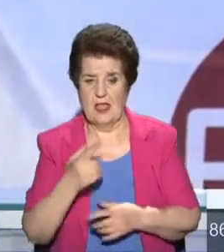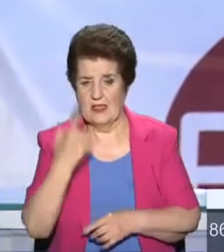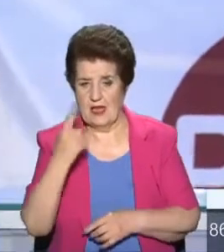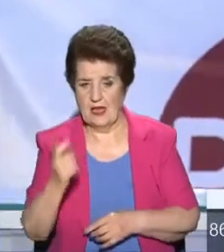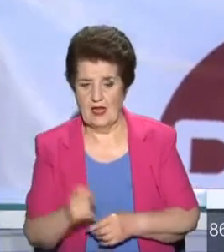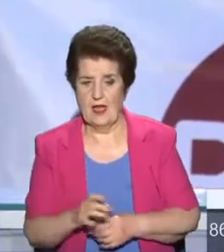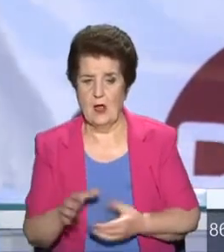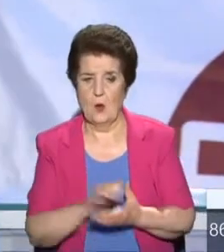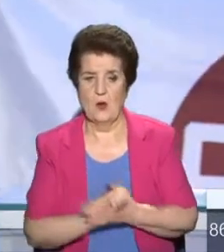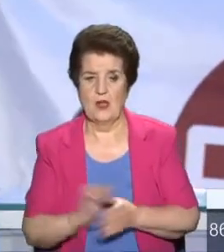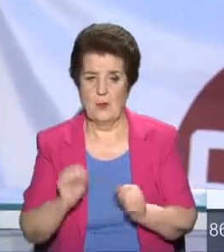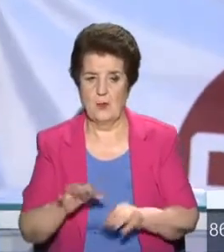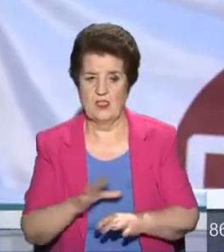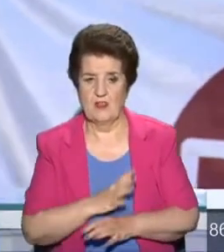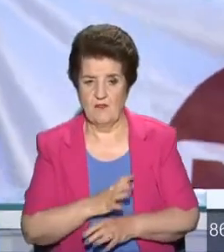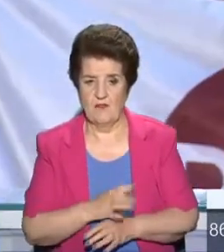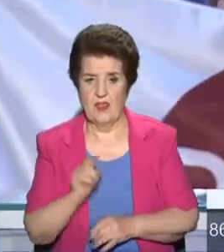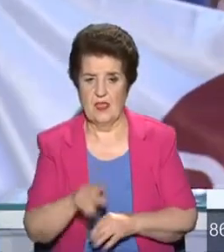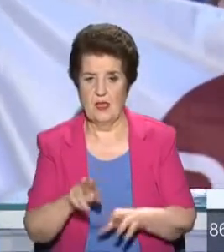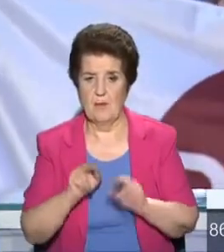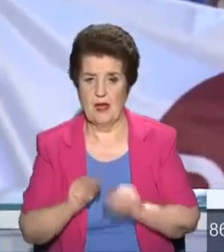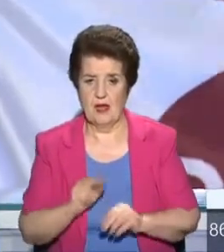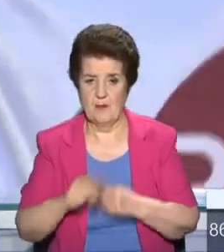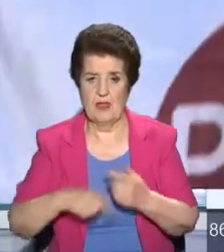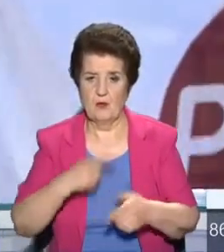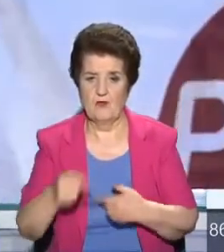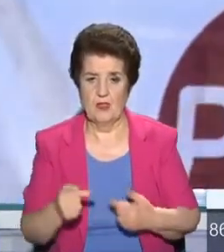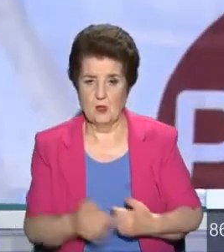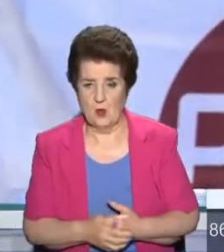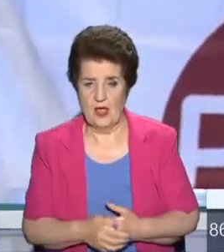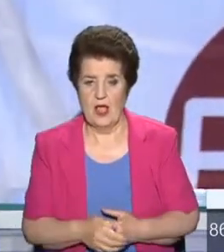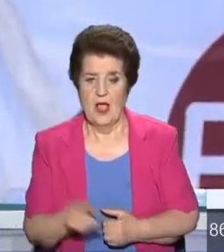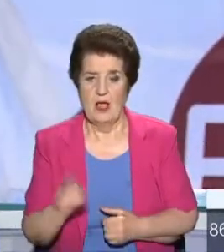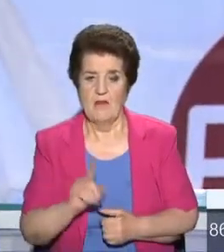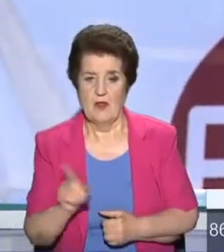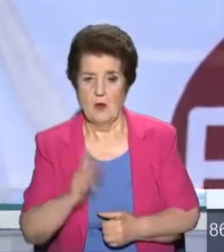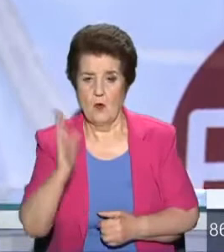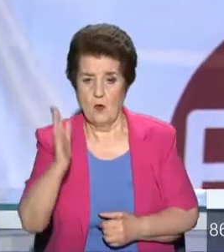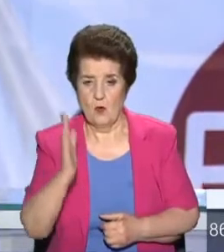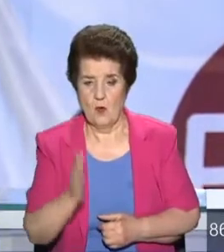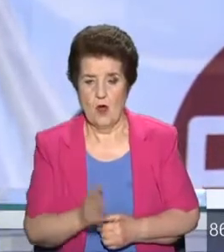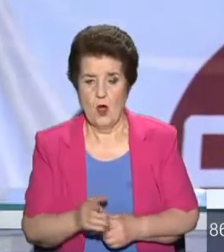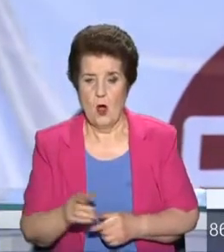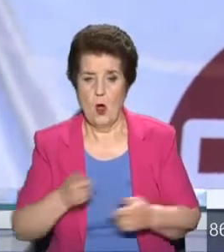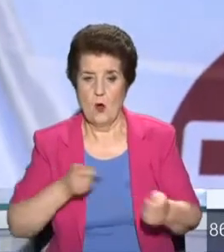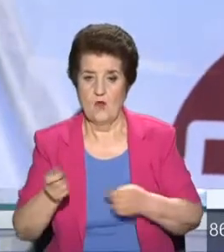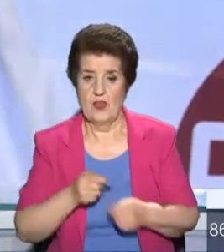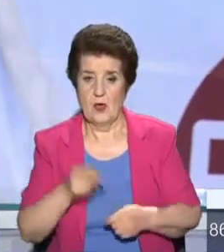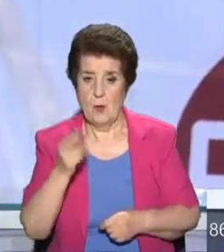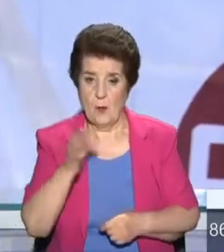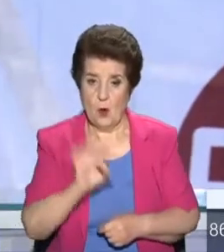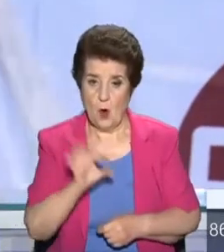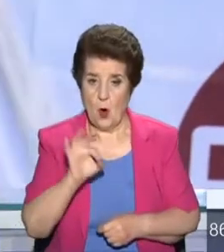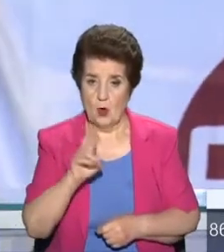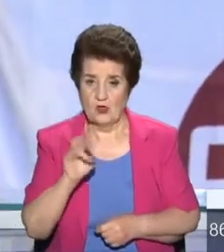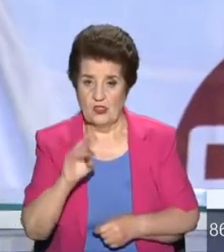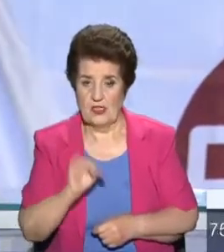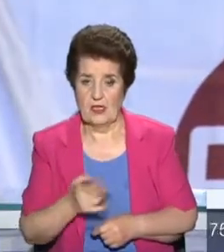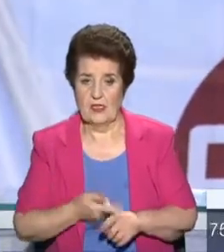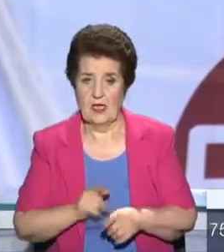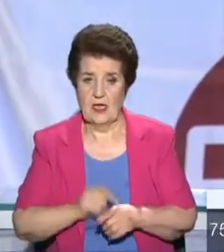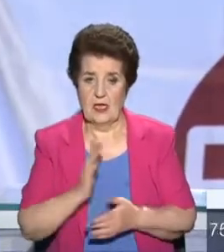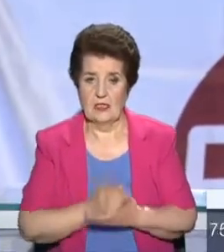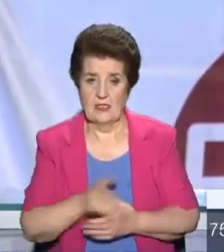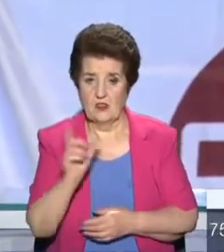Unirea poate fi făcută Chiar și în Parlamentul viitor fiindcă o guvernare practici dentară din care fac parte